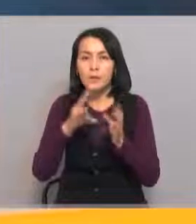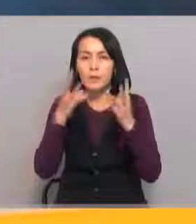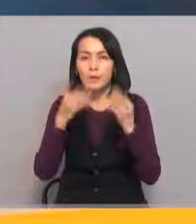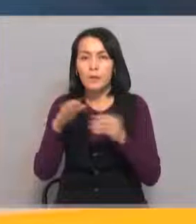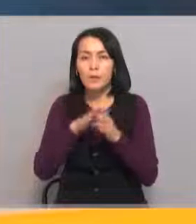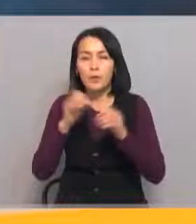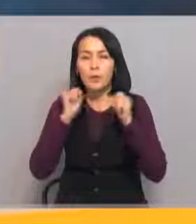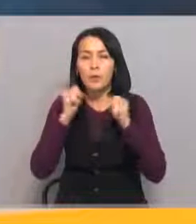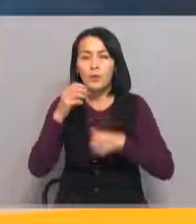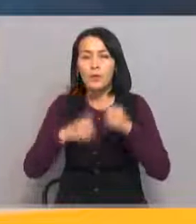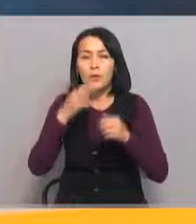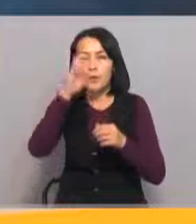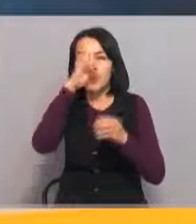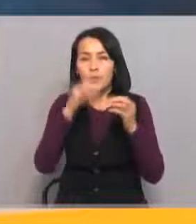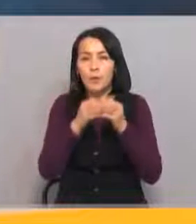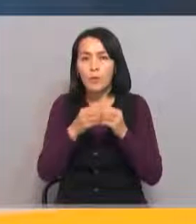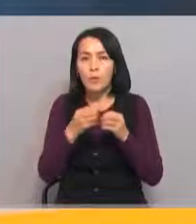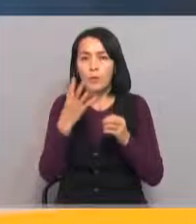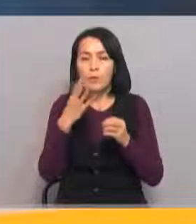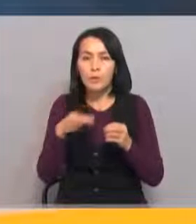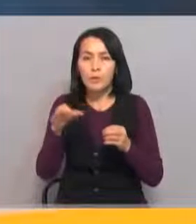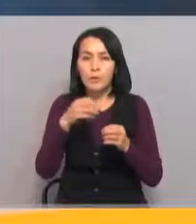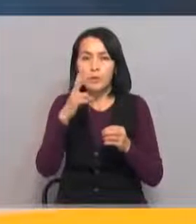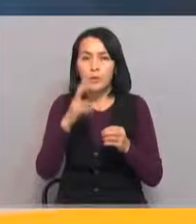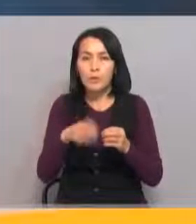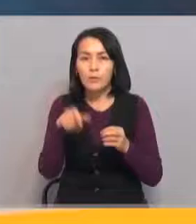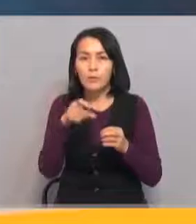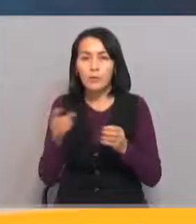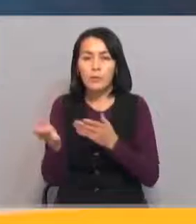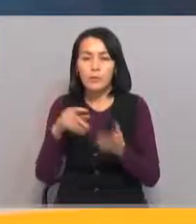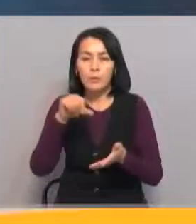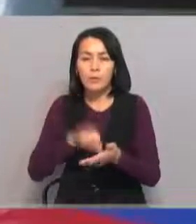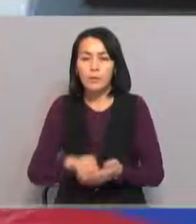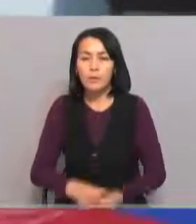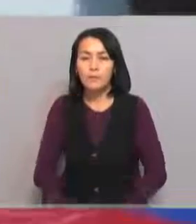өткен спорттық сайысқа еліміздің 15 өңірінен 200-ге жуық палуан қатысты.